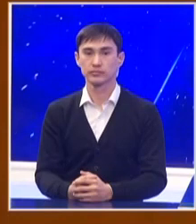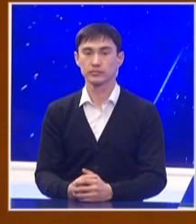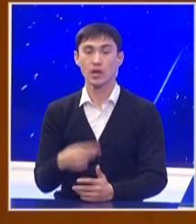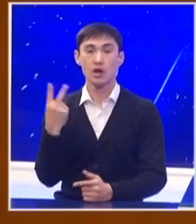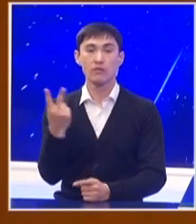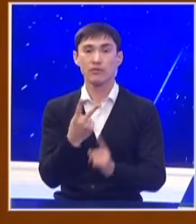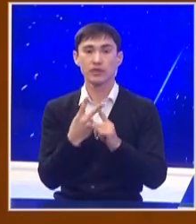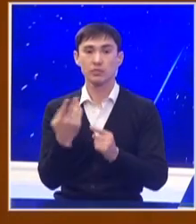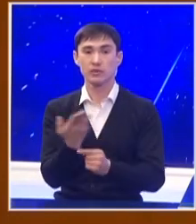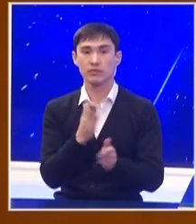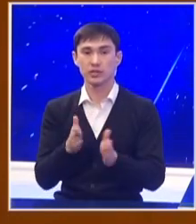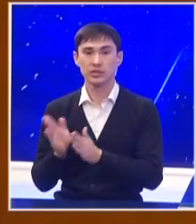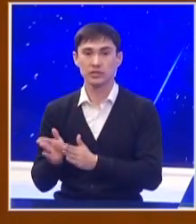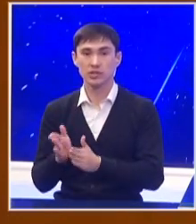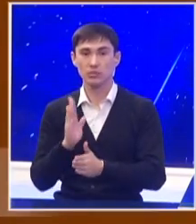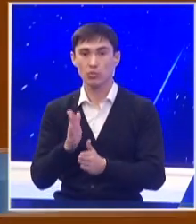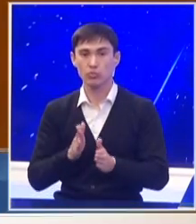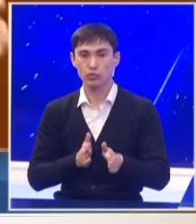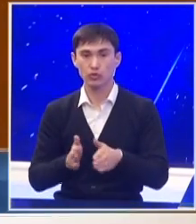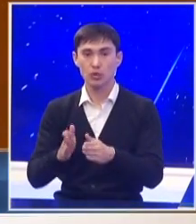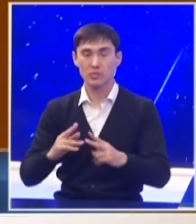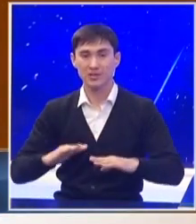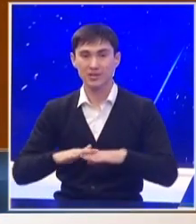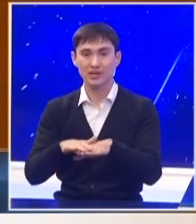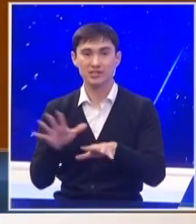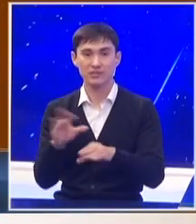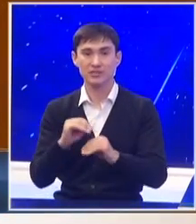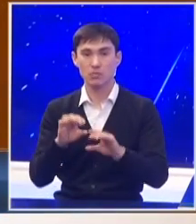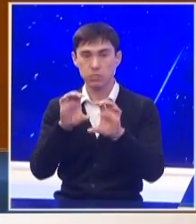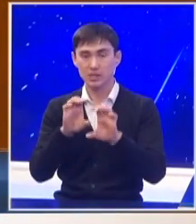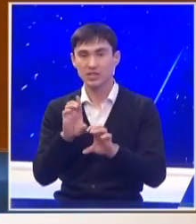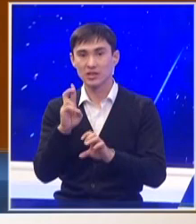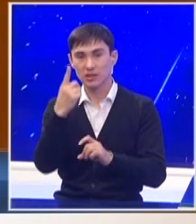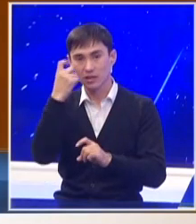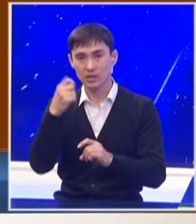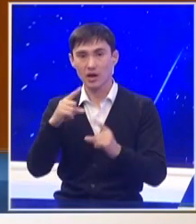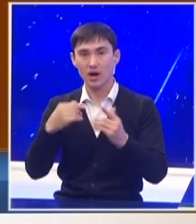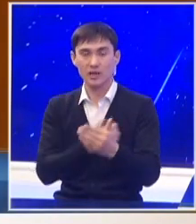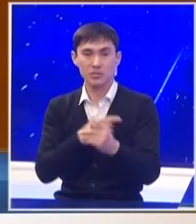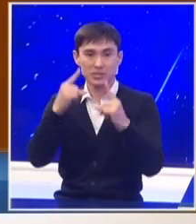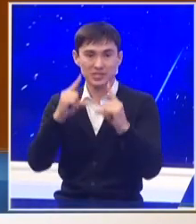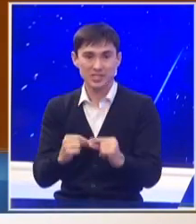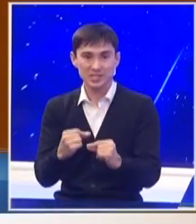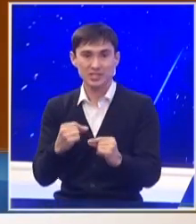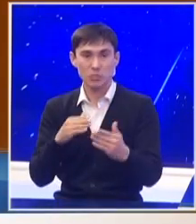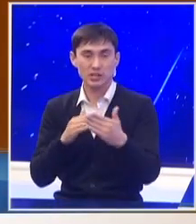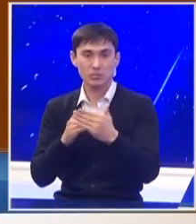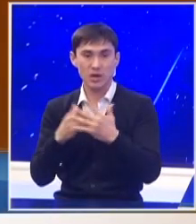Во-вторых, мы в этой системе путем интеграции со всеми базами данных хотим снизить максимальное